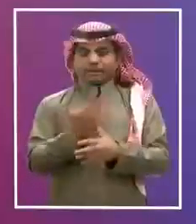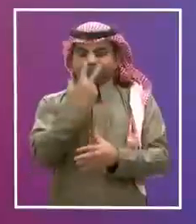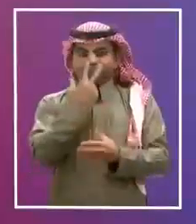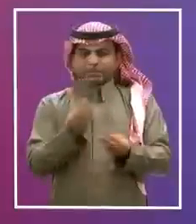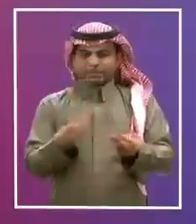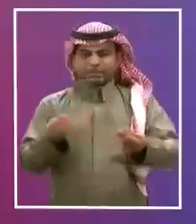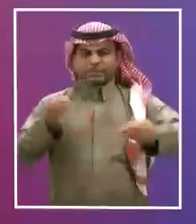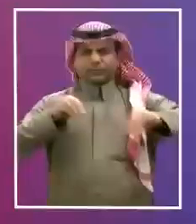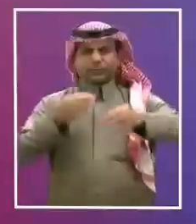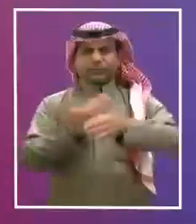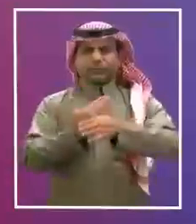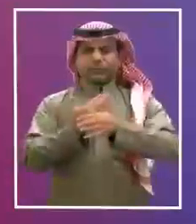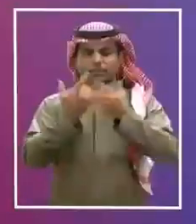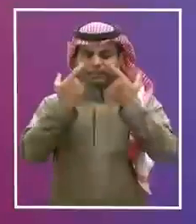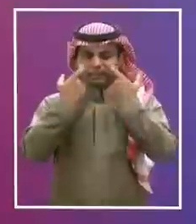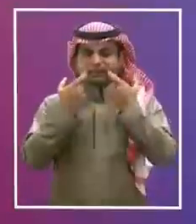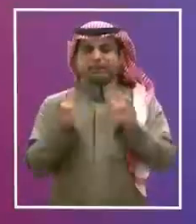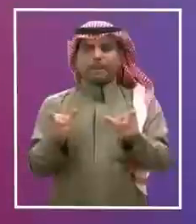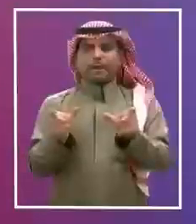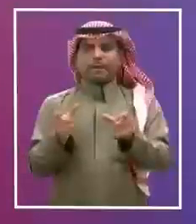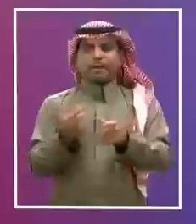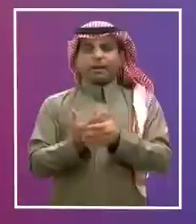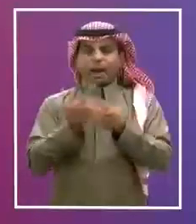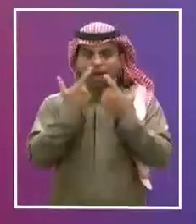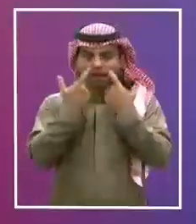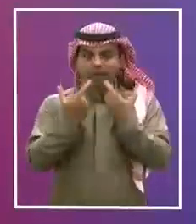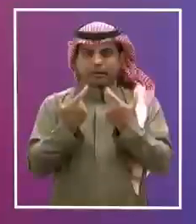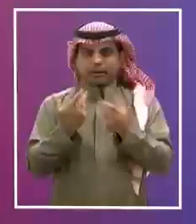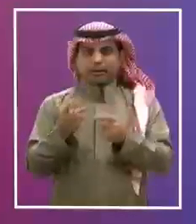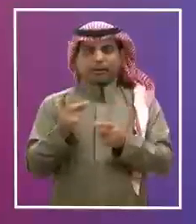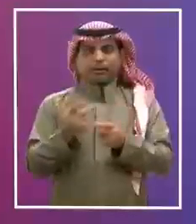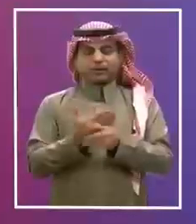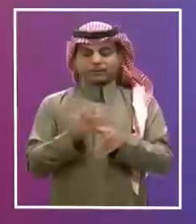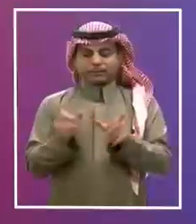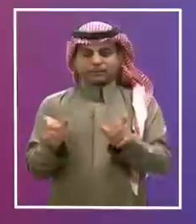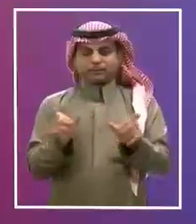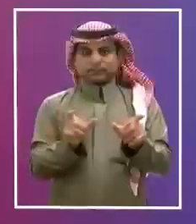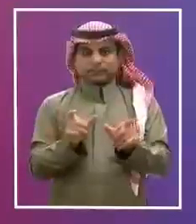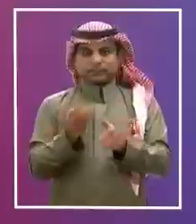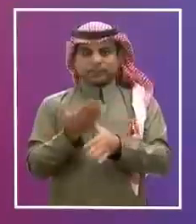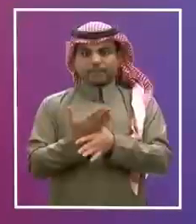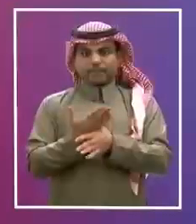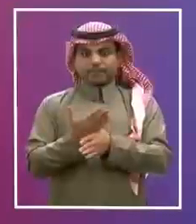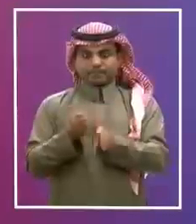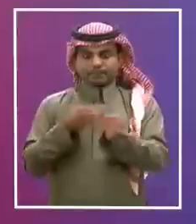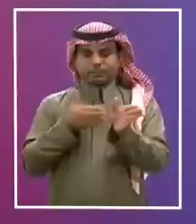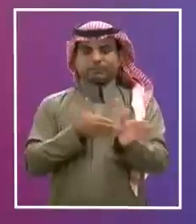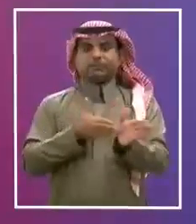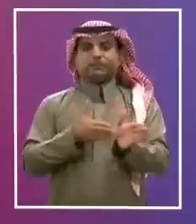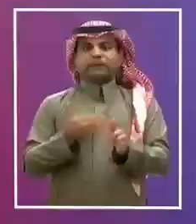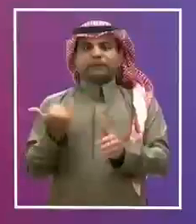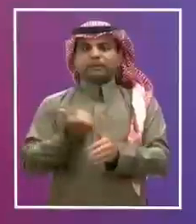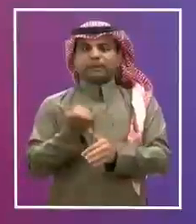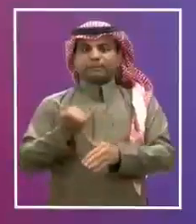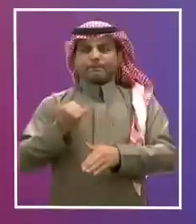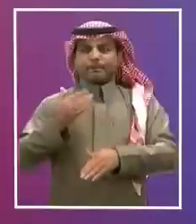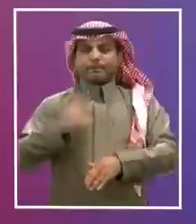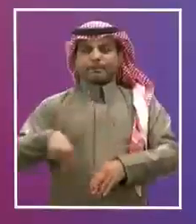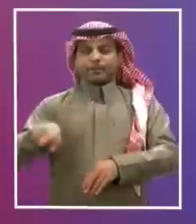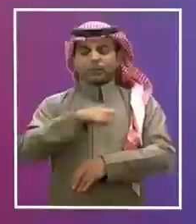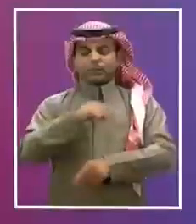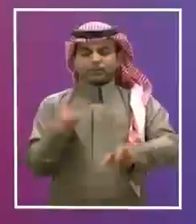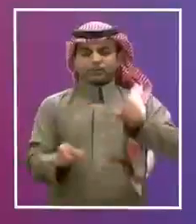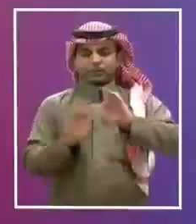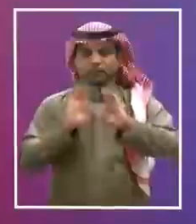من اليقظة، أن نرفع من الحذر، أن نرفع من التزامنا وتقيدنا كلنا كأفراد في هذا